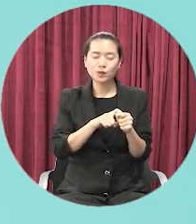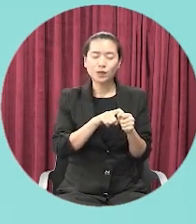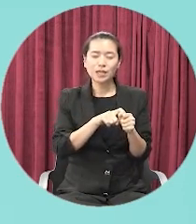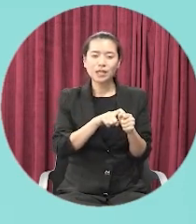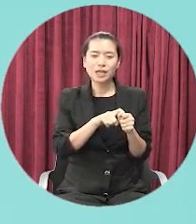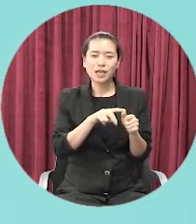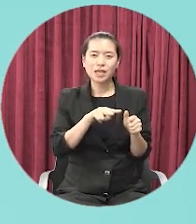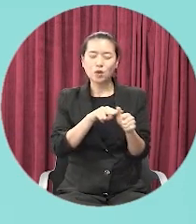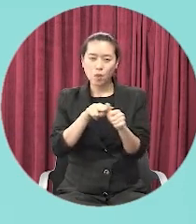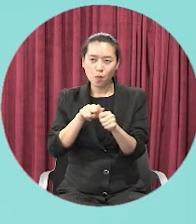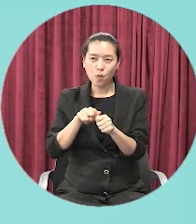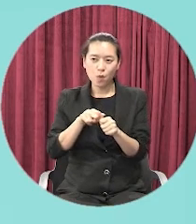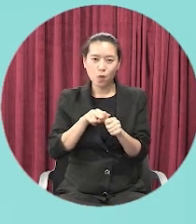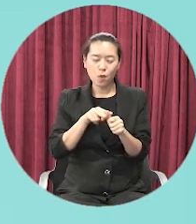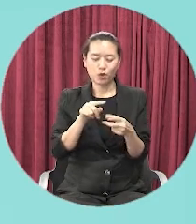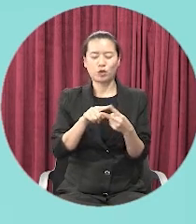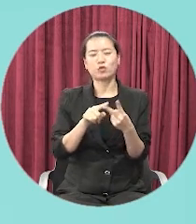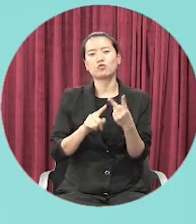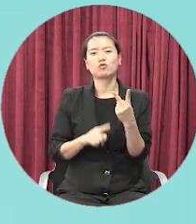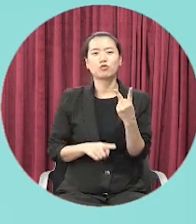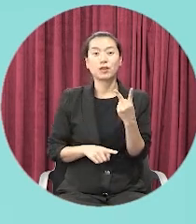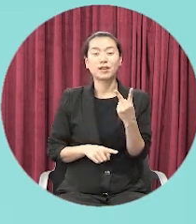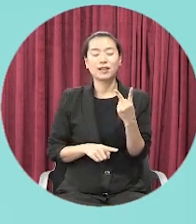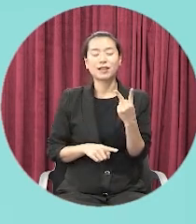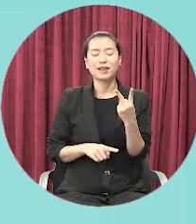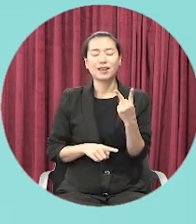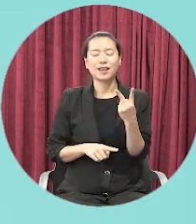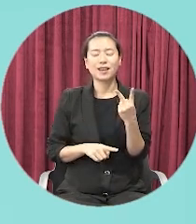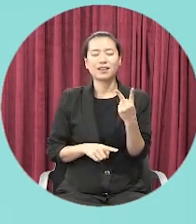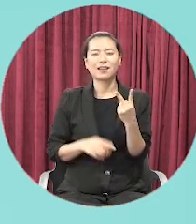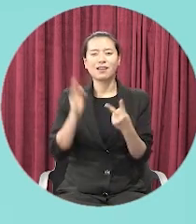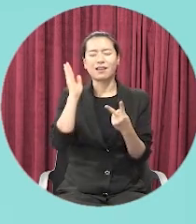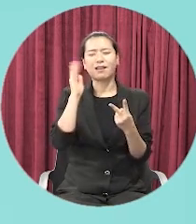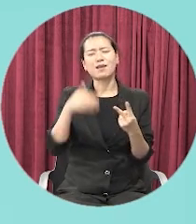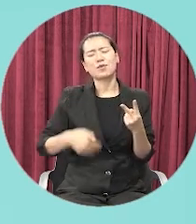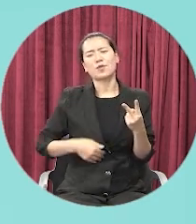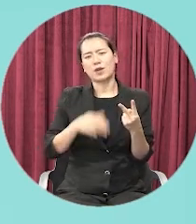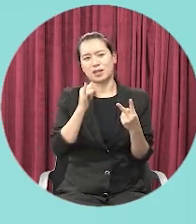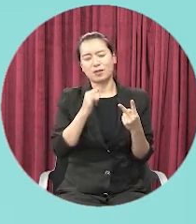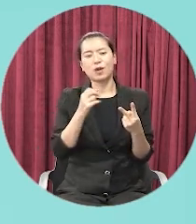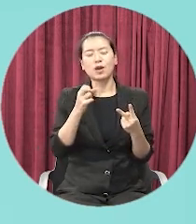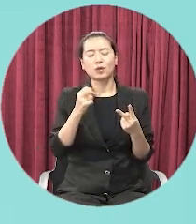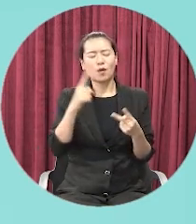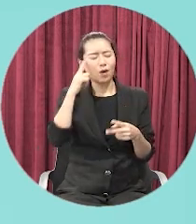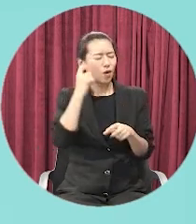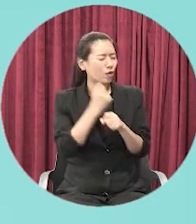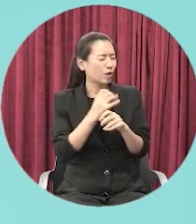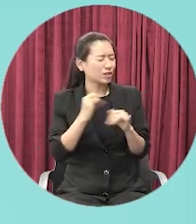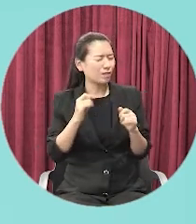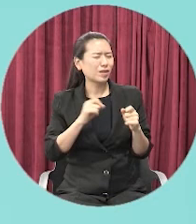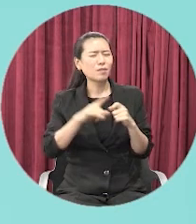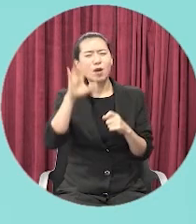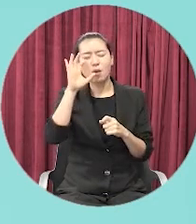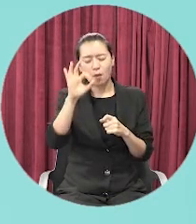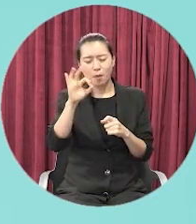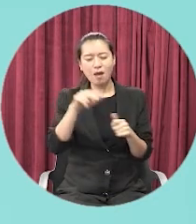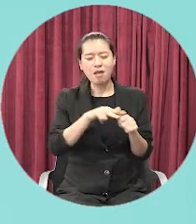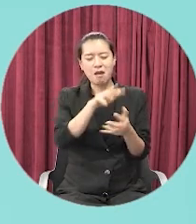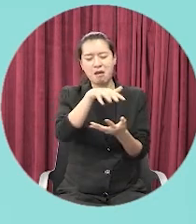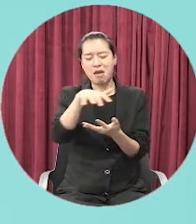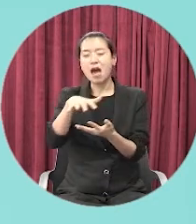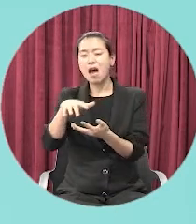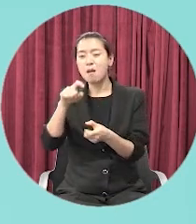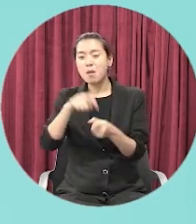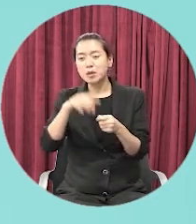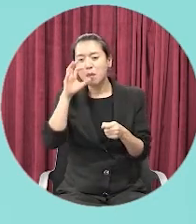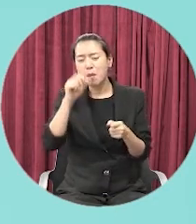그 도라지를 좀 구해서 어제 이야기를 해야 될것 같습니다 많은 연구자 분들이 조 연구를 중심으로서 데이터를 모으고 분석하고